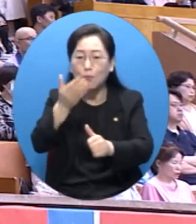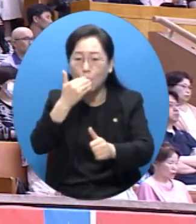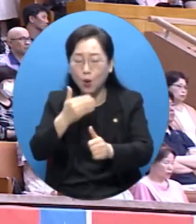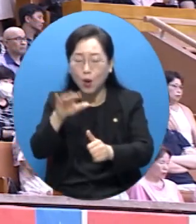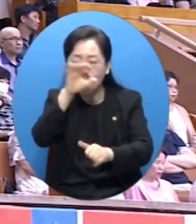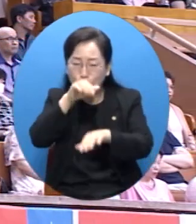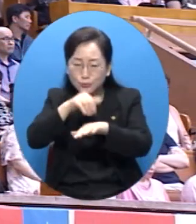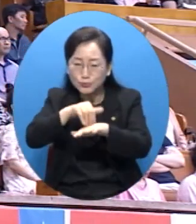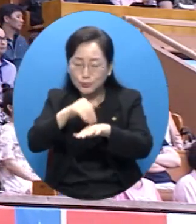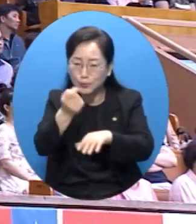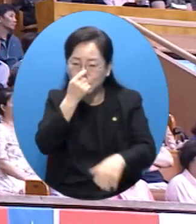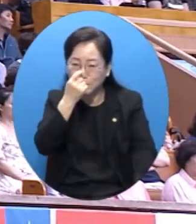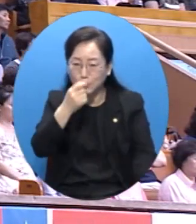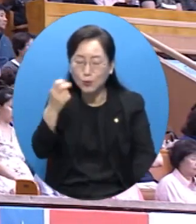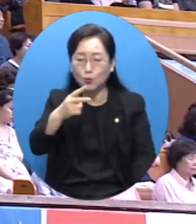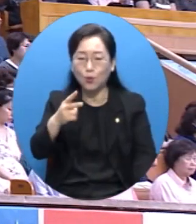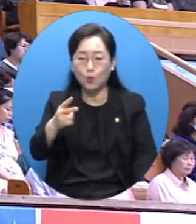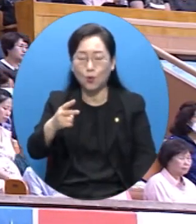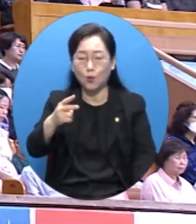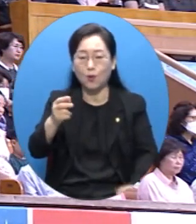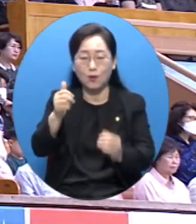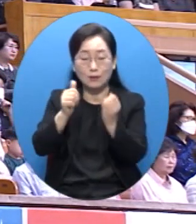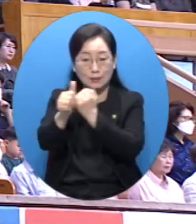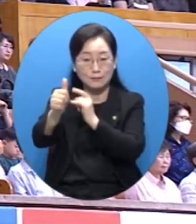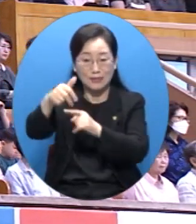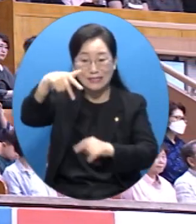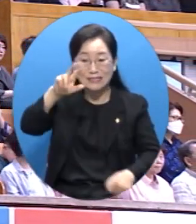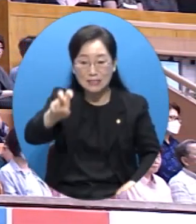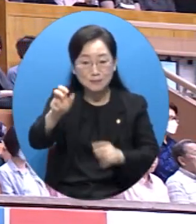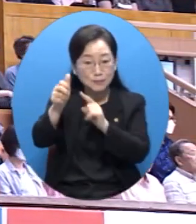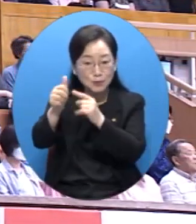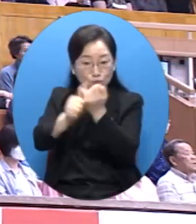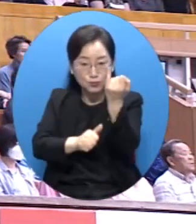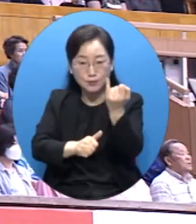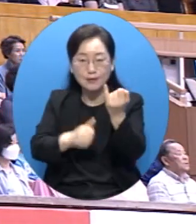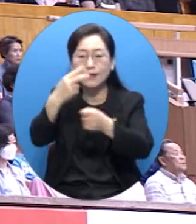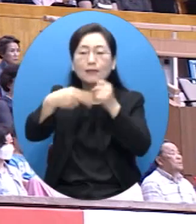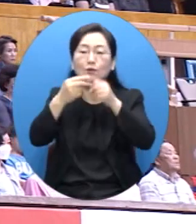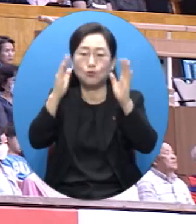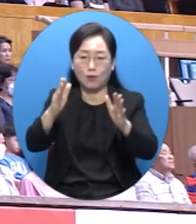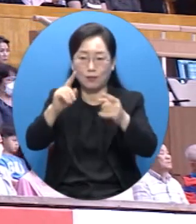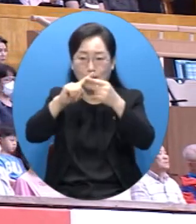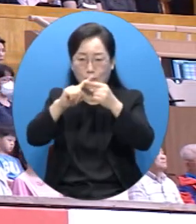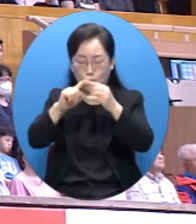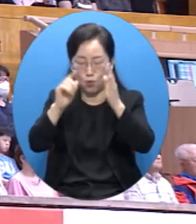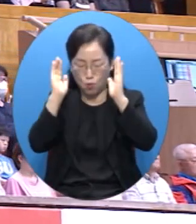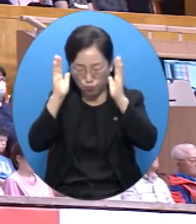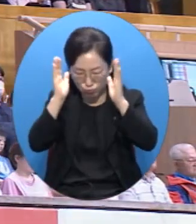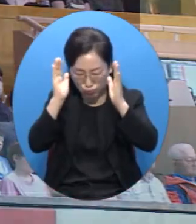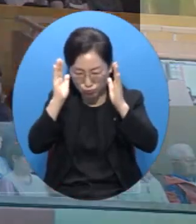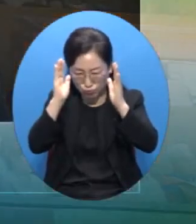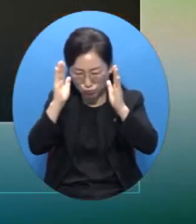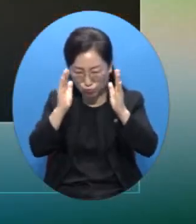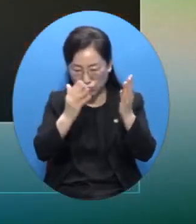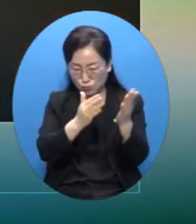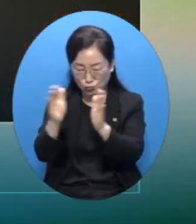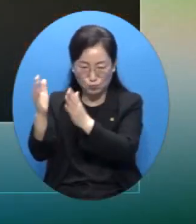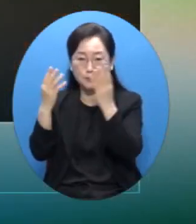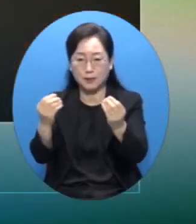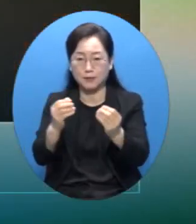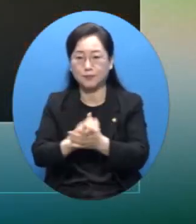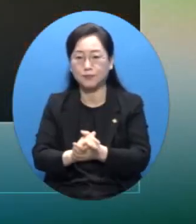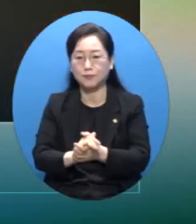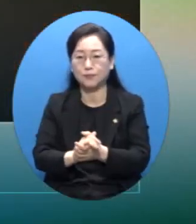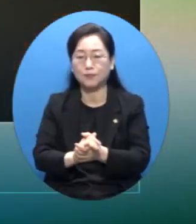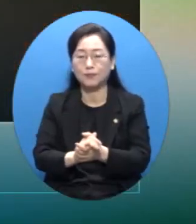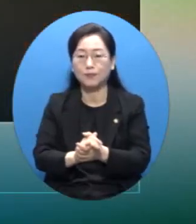짐 엘리어트 부인인 엘리자벳 엘리어트는 2년 동안 이 간호학을 공부하면서 준비합니다. 그런데